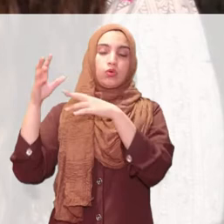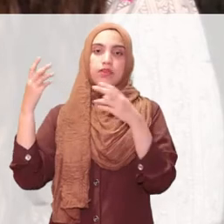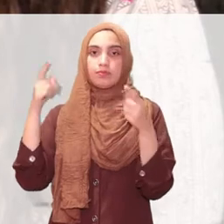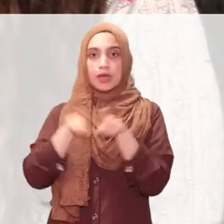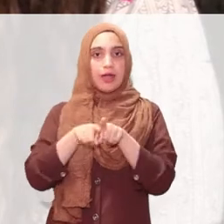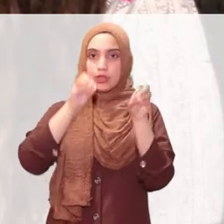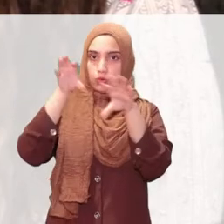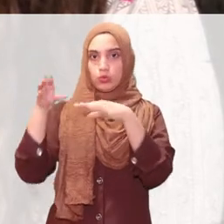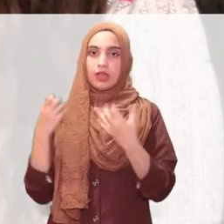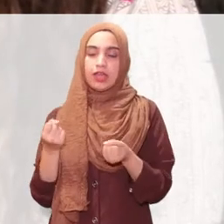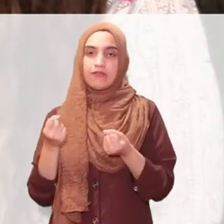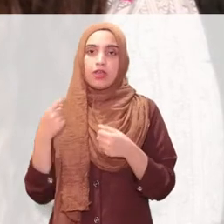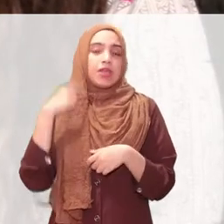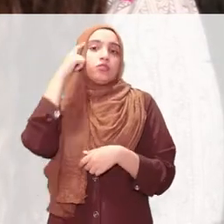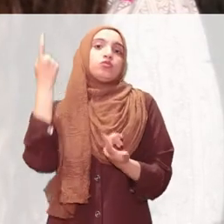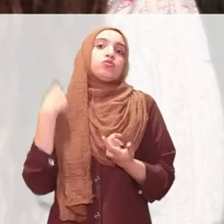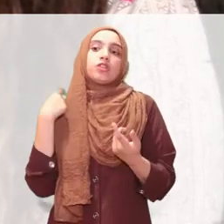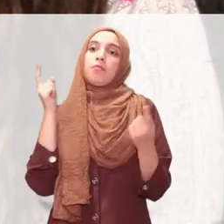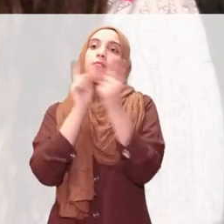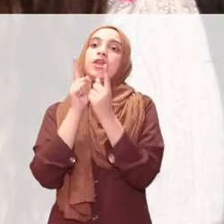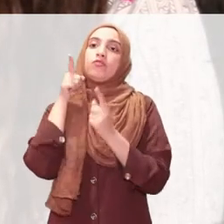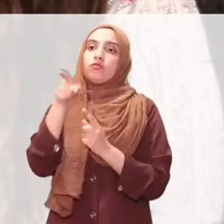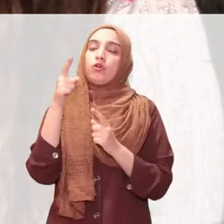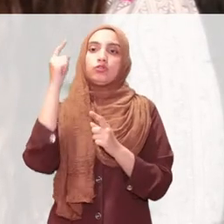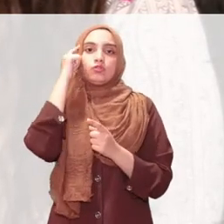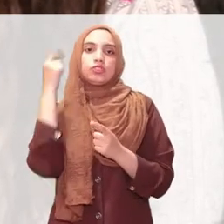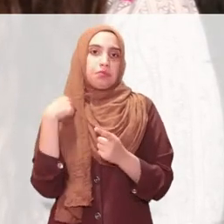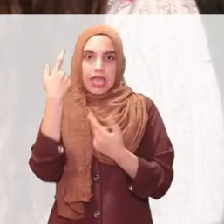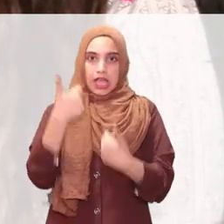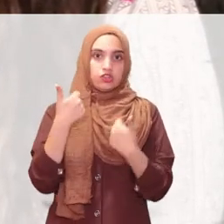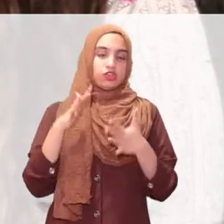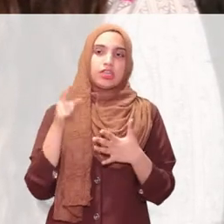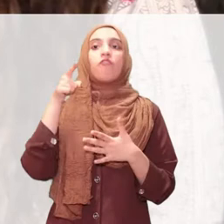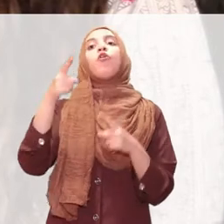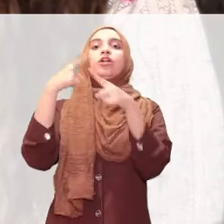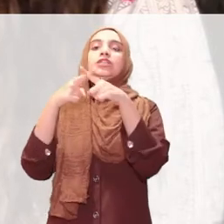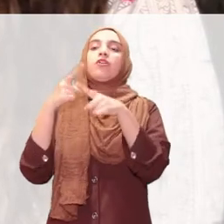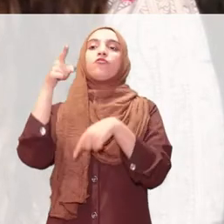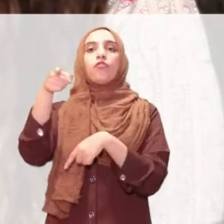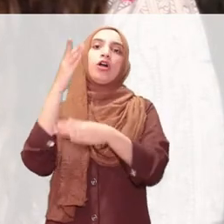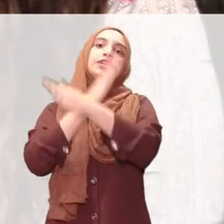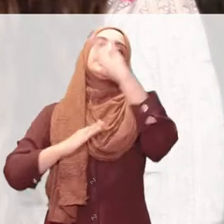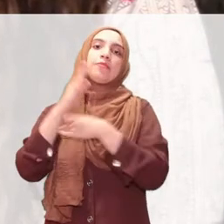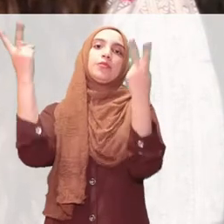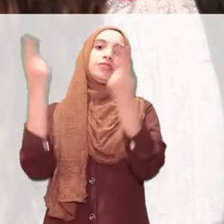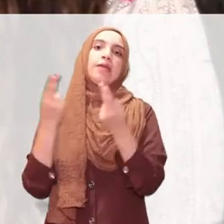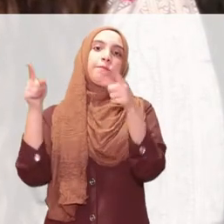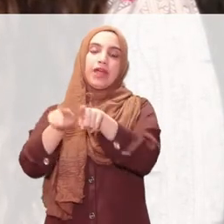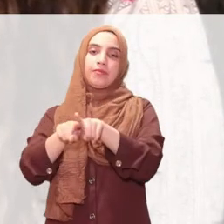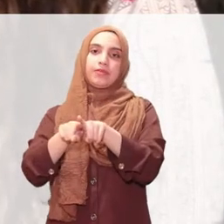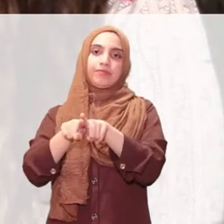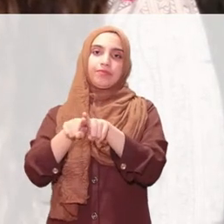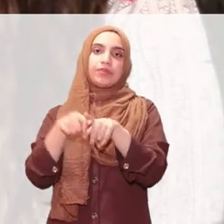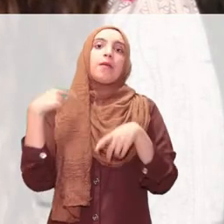शोल्ड गिव यह चीज यह सेंटेंस री हम अपने ऊपर लेते हैं और हम कहते कि सोसायटी की जो जजमेंट से है इशूज है